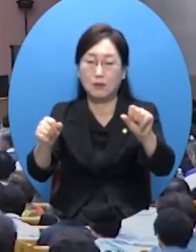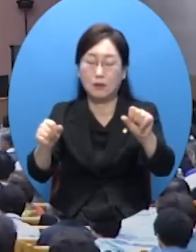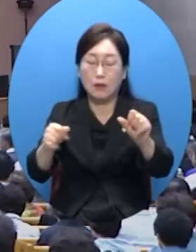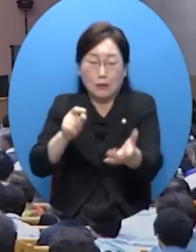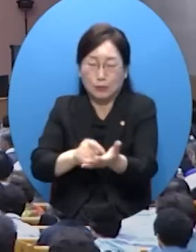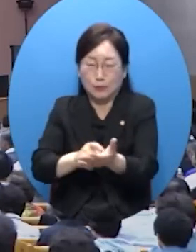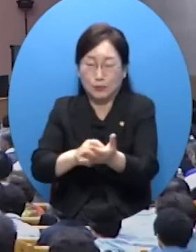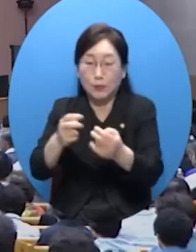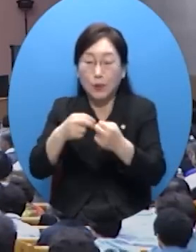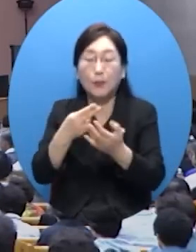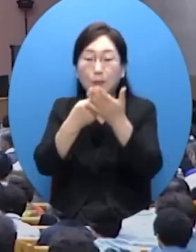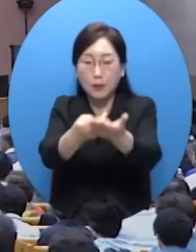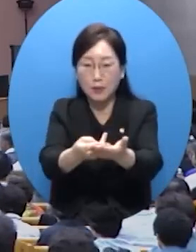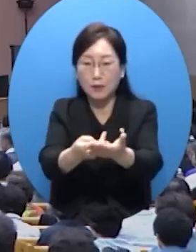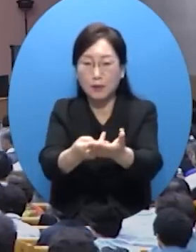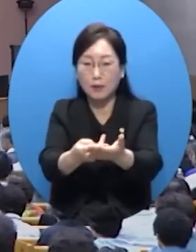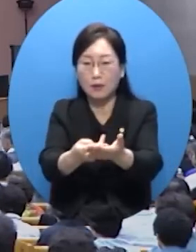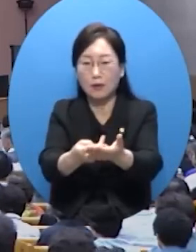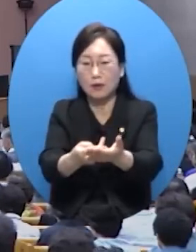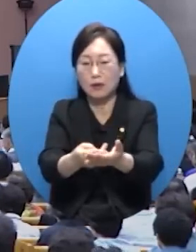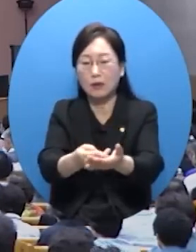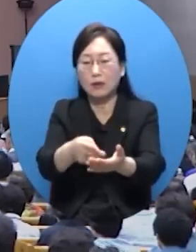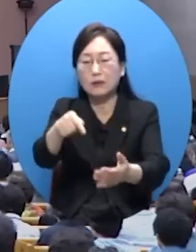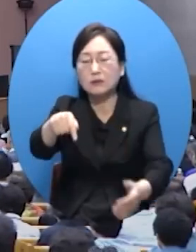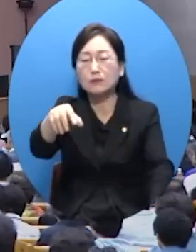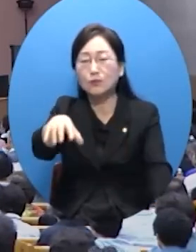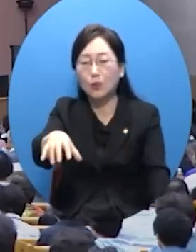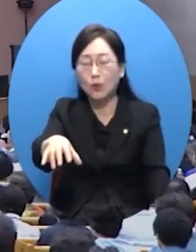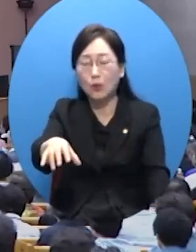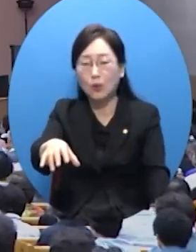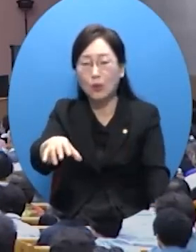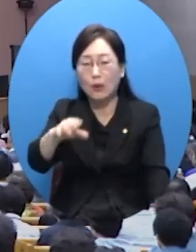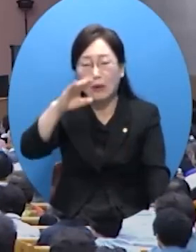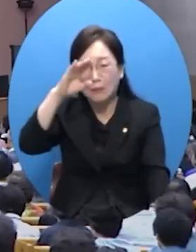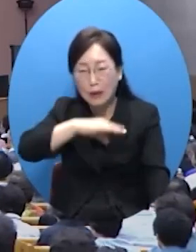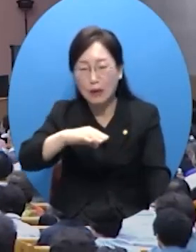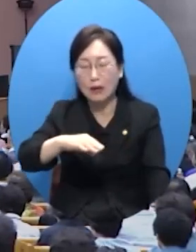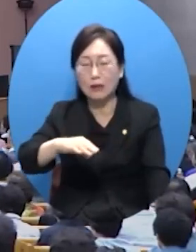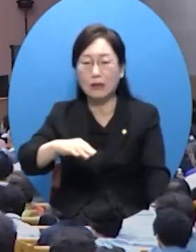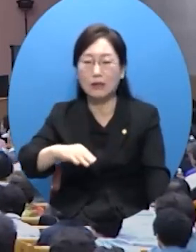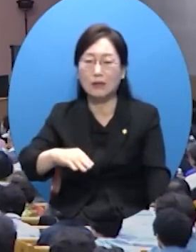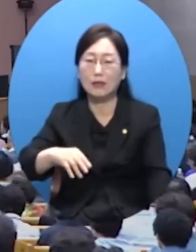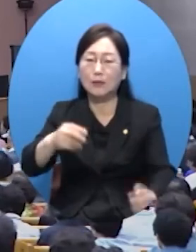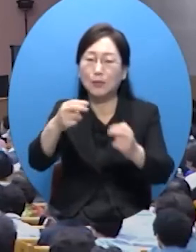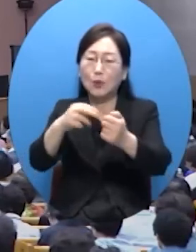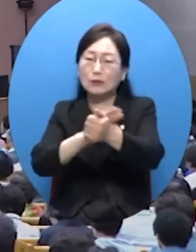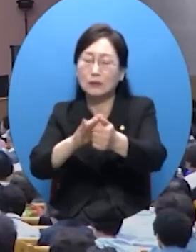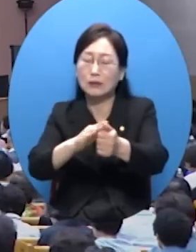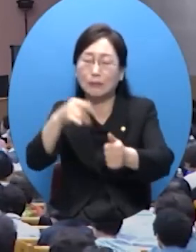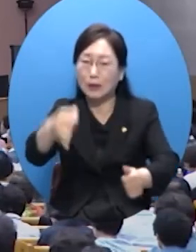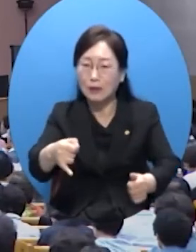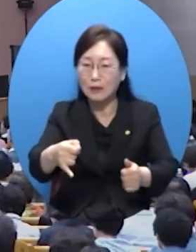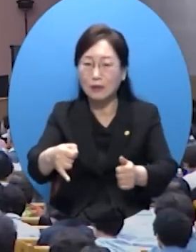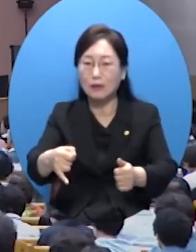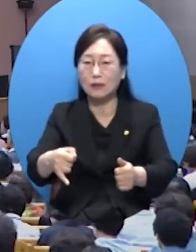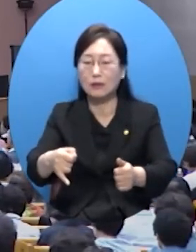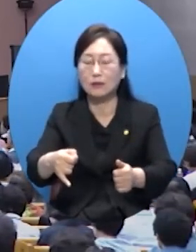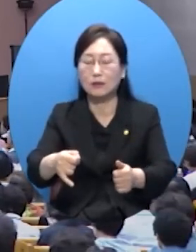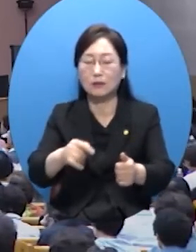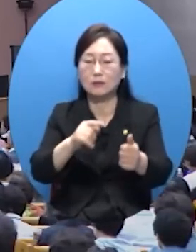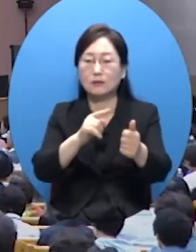급히 병원을 옮겼지만은 열악한 현지 병원 사정으로 인해서 제대로 치료를 받지 못하고 그는 그